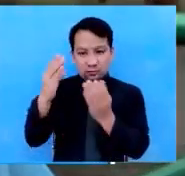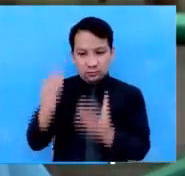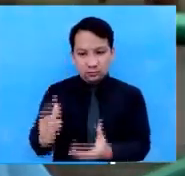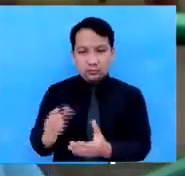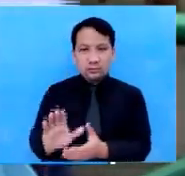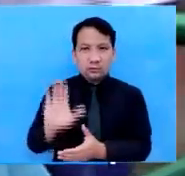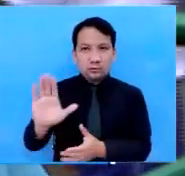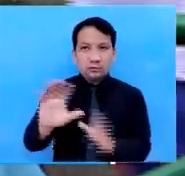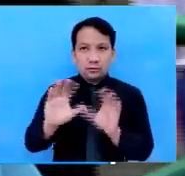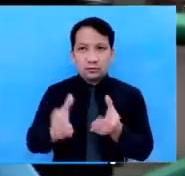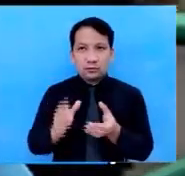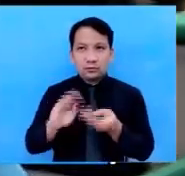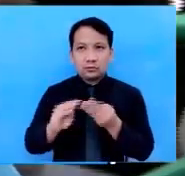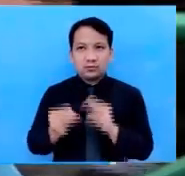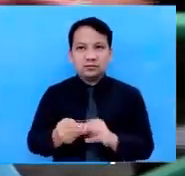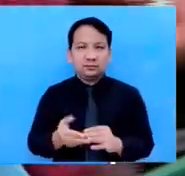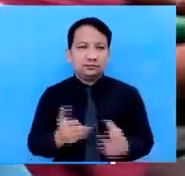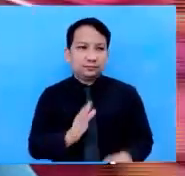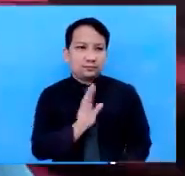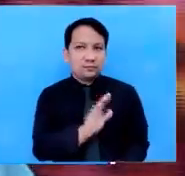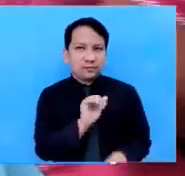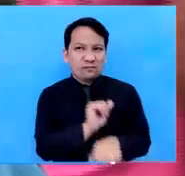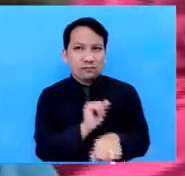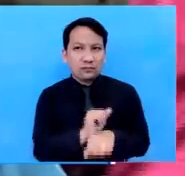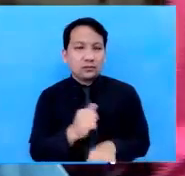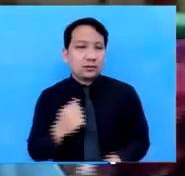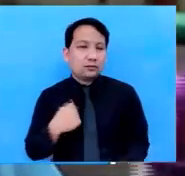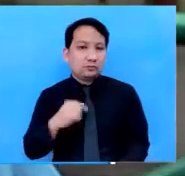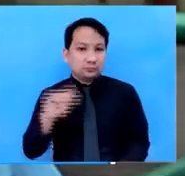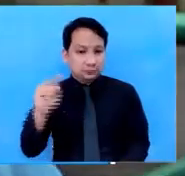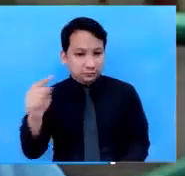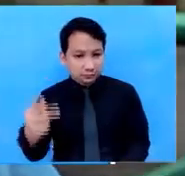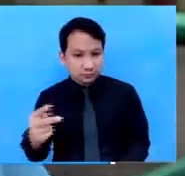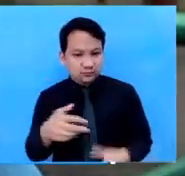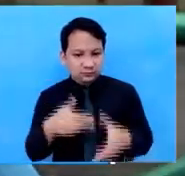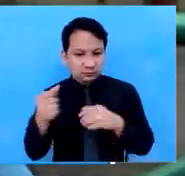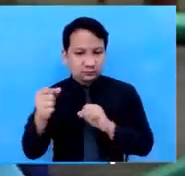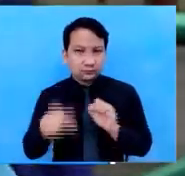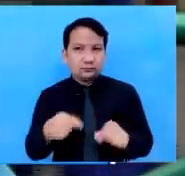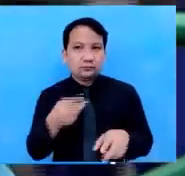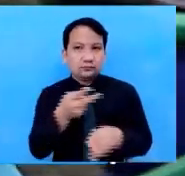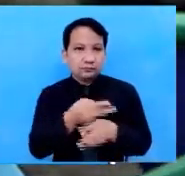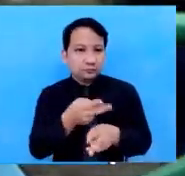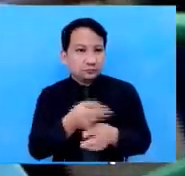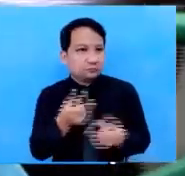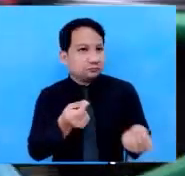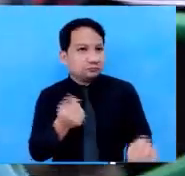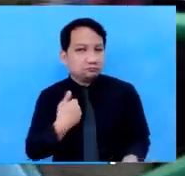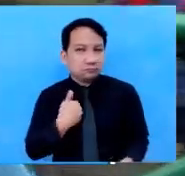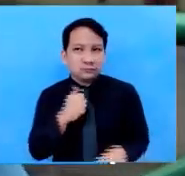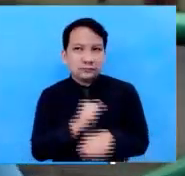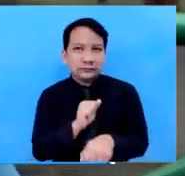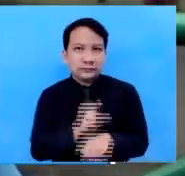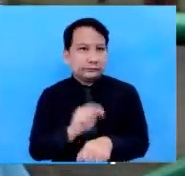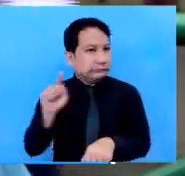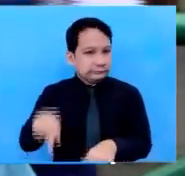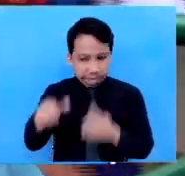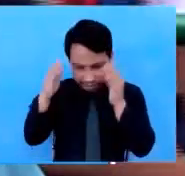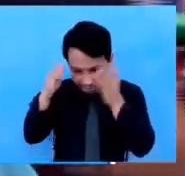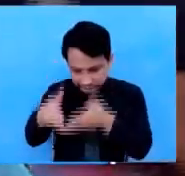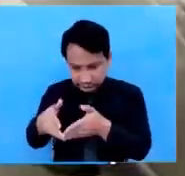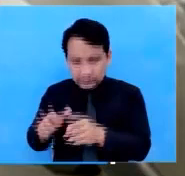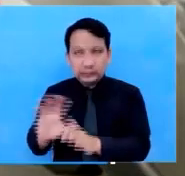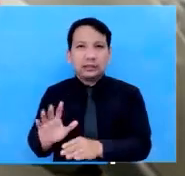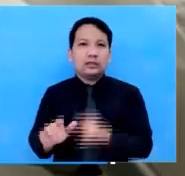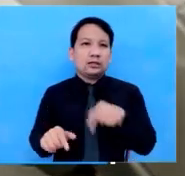mga classmate niya. May mga trabaho din ako pa isa-isa sa labas, yung mga ginagawa ko. Kaya hindi ko siya natututukan kasi yung nanay niyan wala